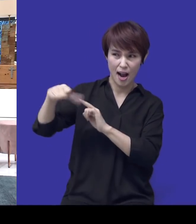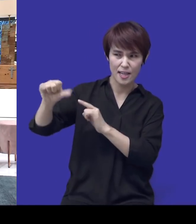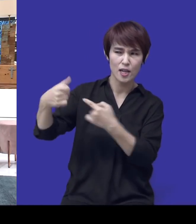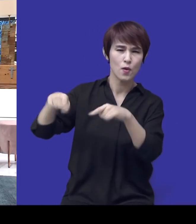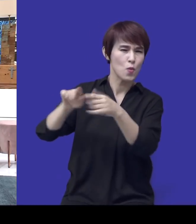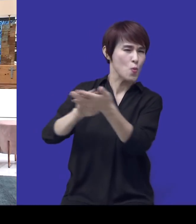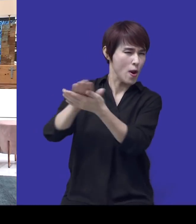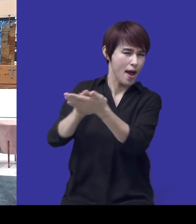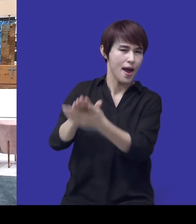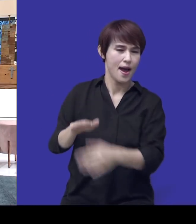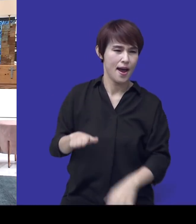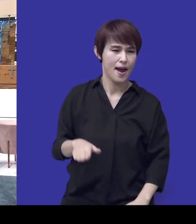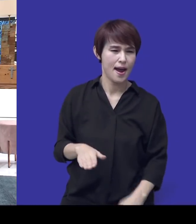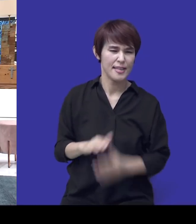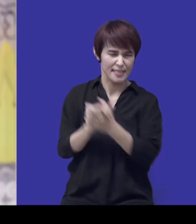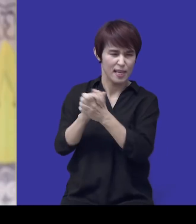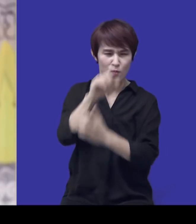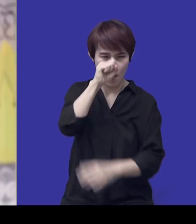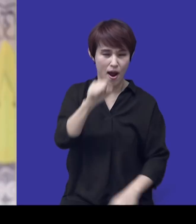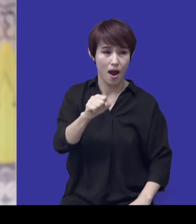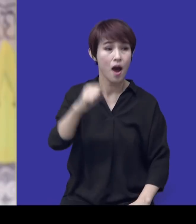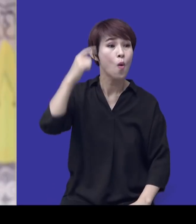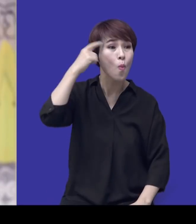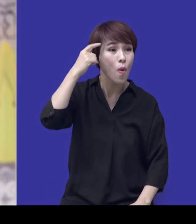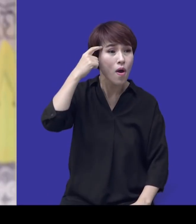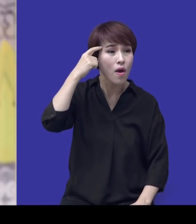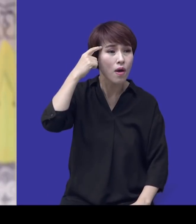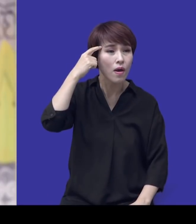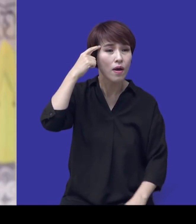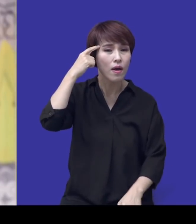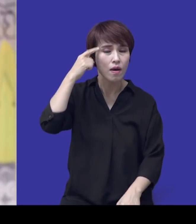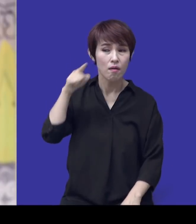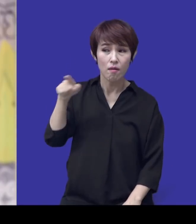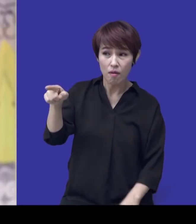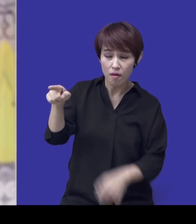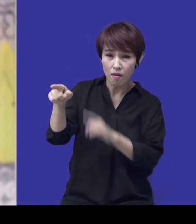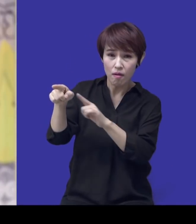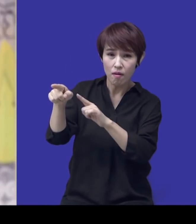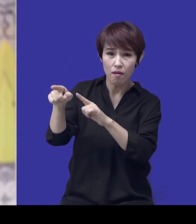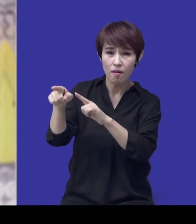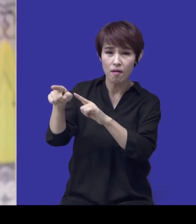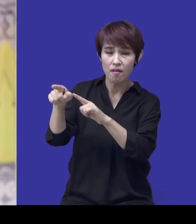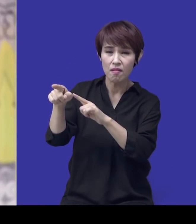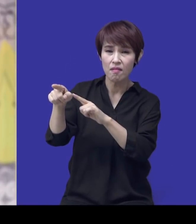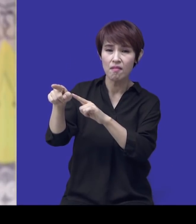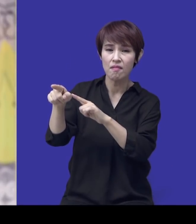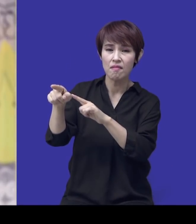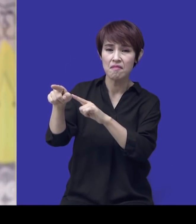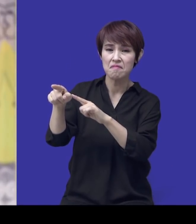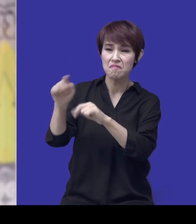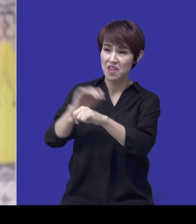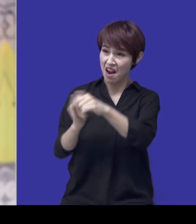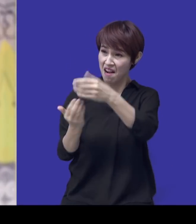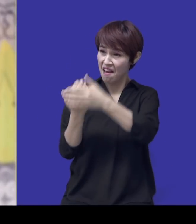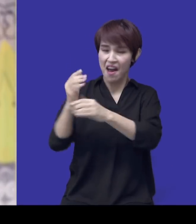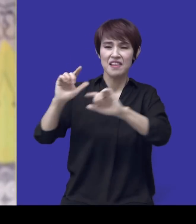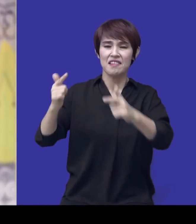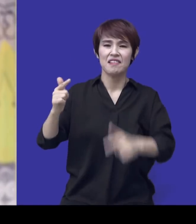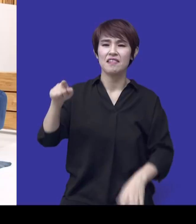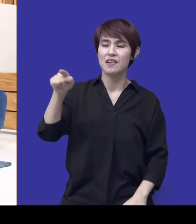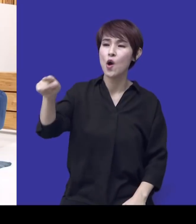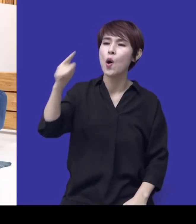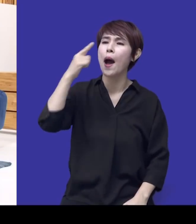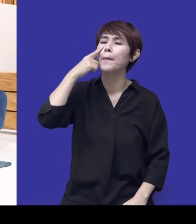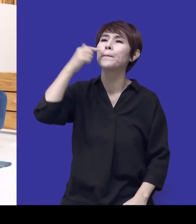예. 저 친구랑 친하게 지내야 된다. 예. 왜냐면 예. 저 친구가 잘나서가 아니라 저 친구의 아버지가